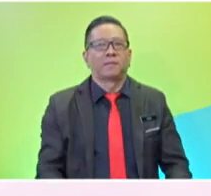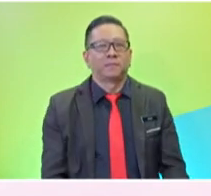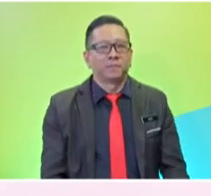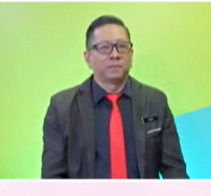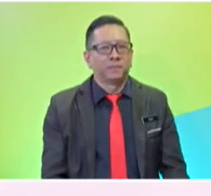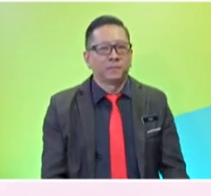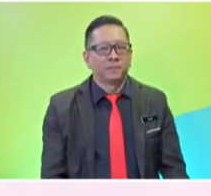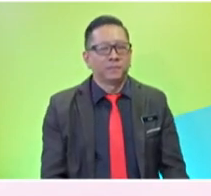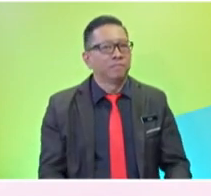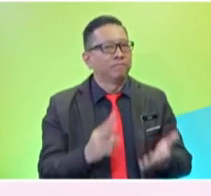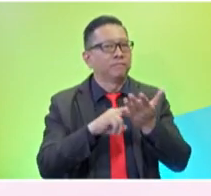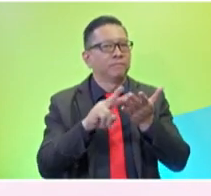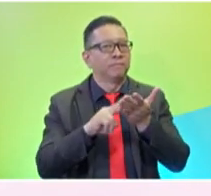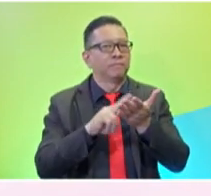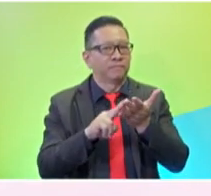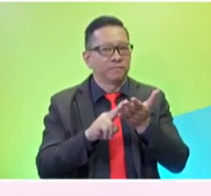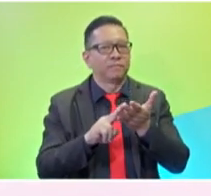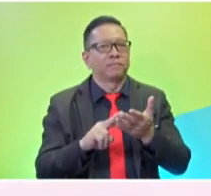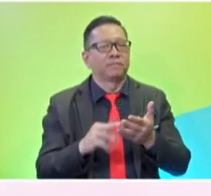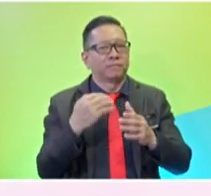Ki saya akan bacakan